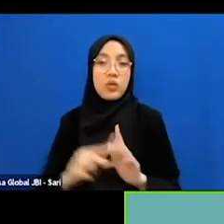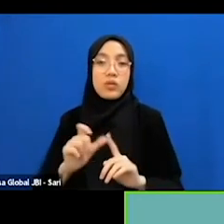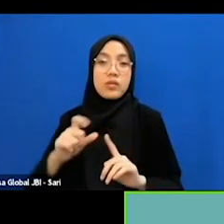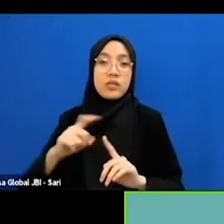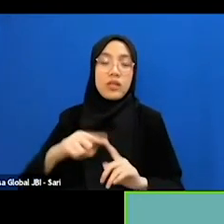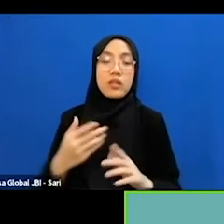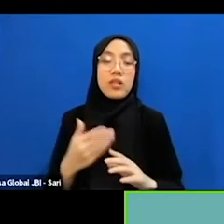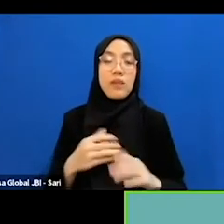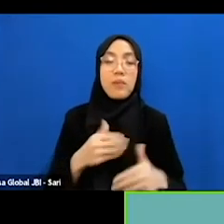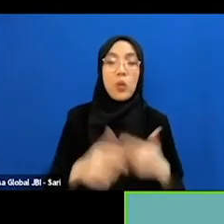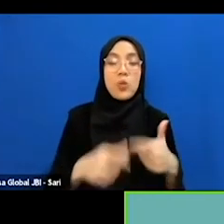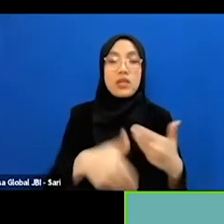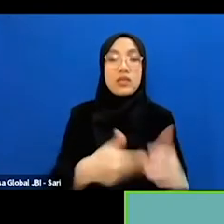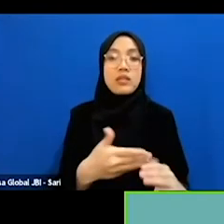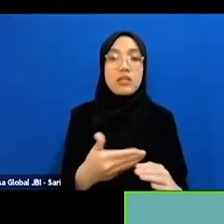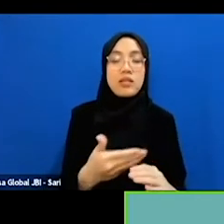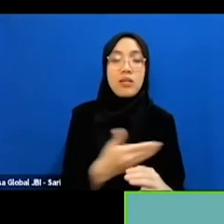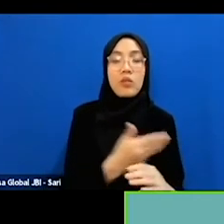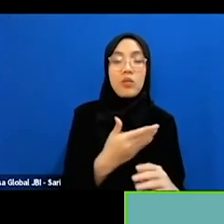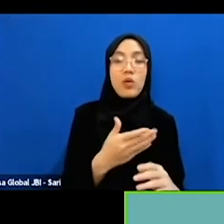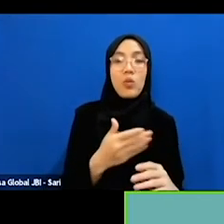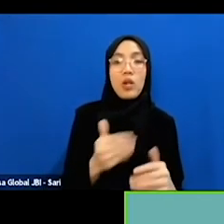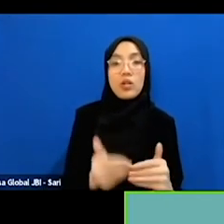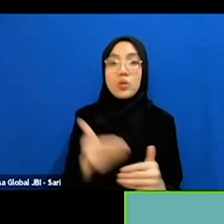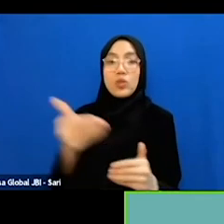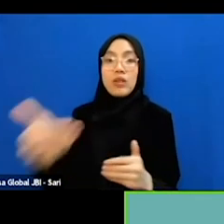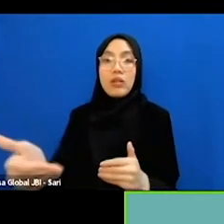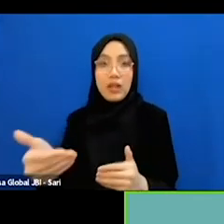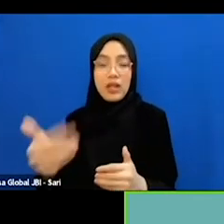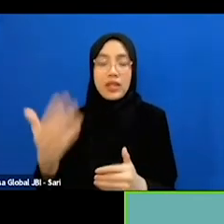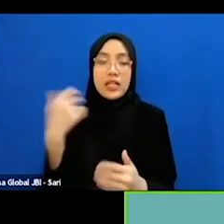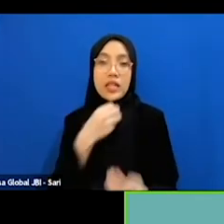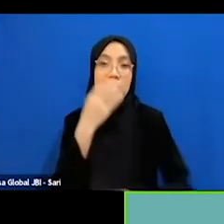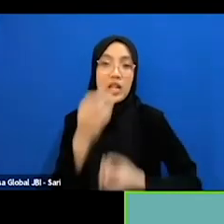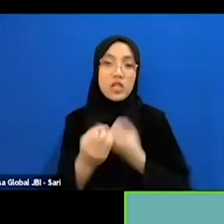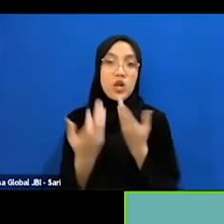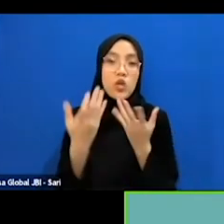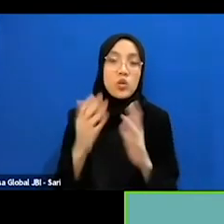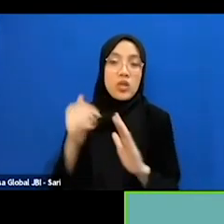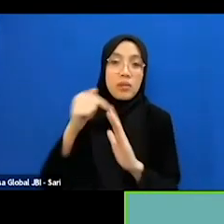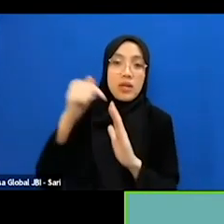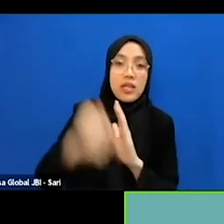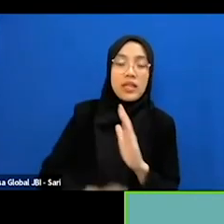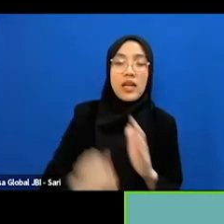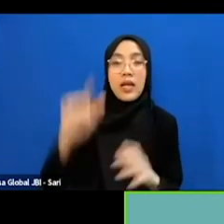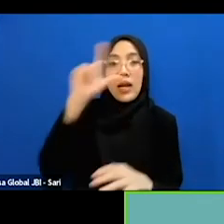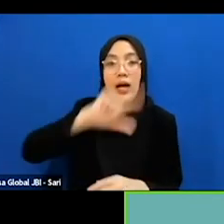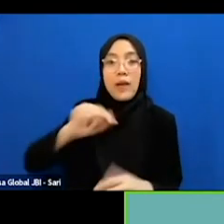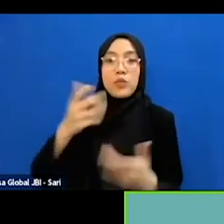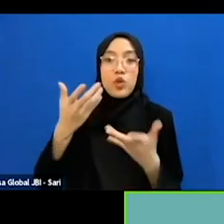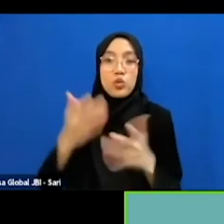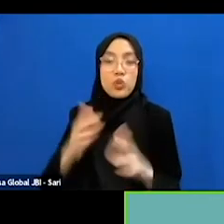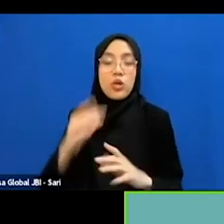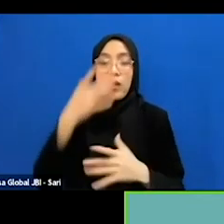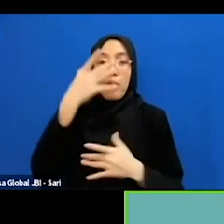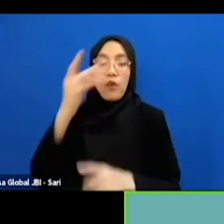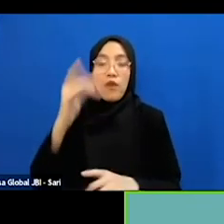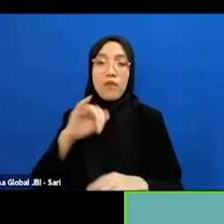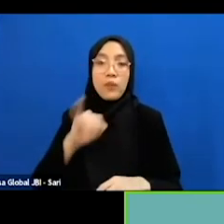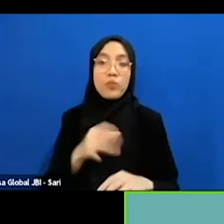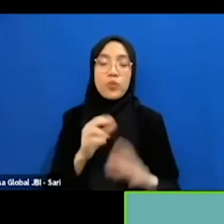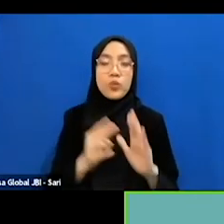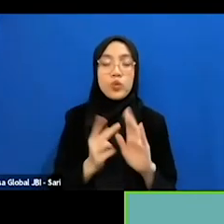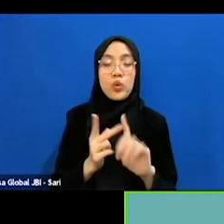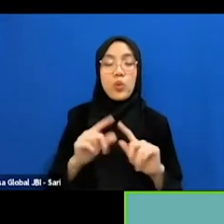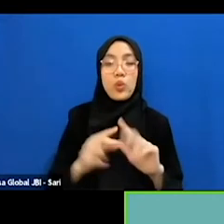pop ataupun Puspa C seperti telah dijelaskan secara detail dan komprehensif oleh prof Yohanes